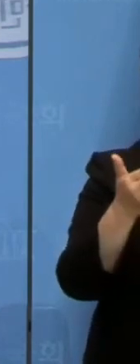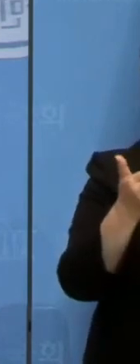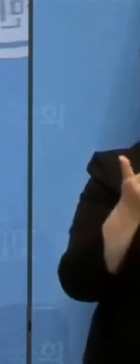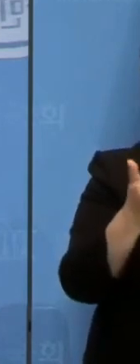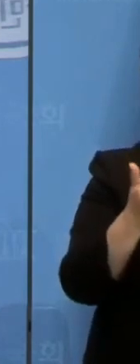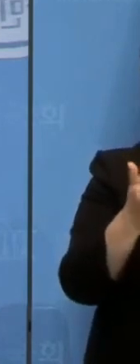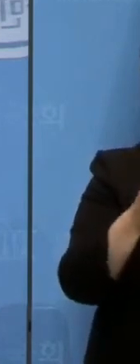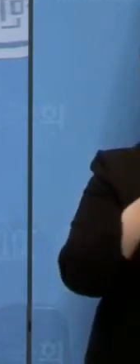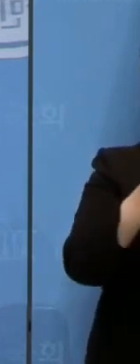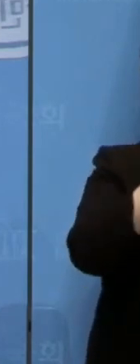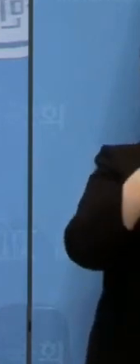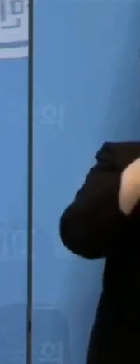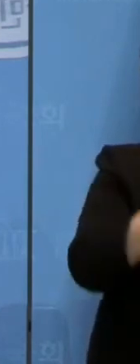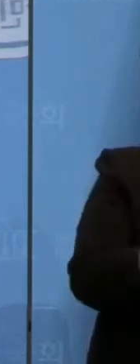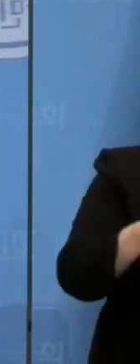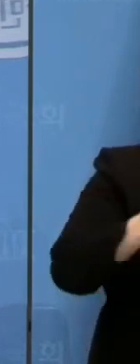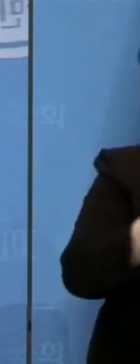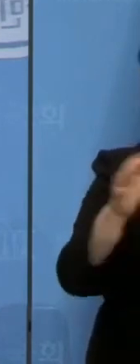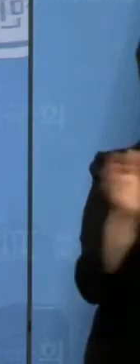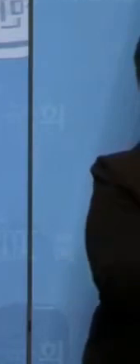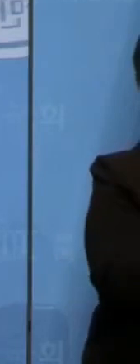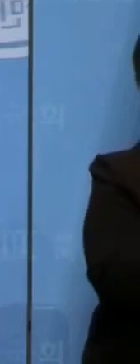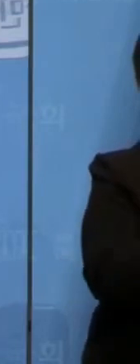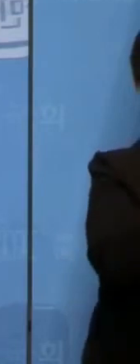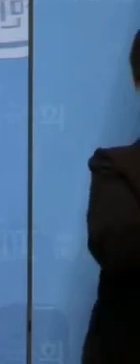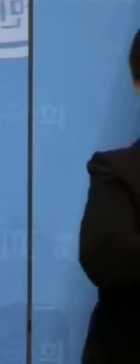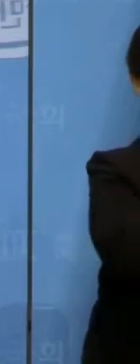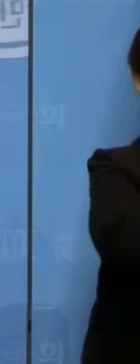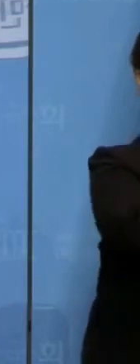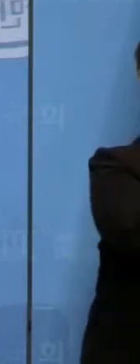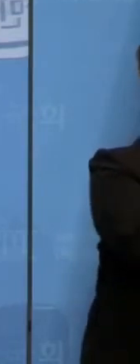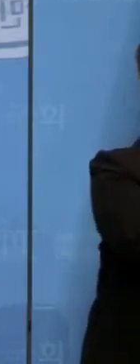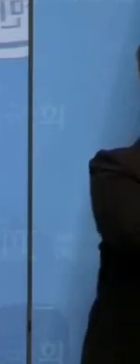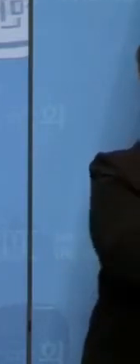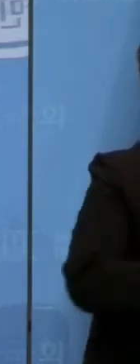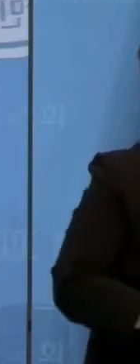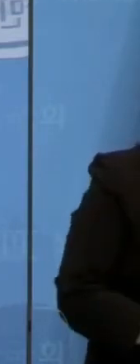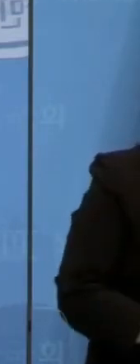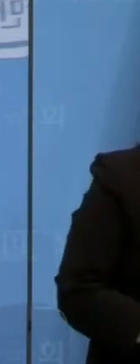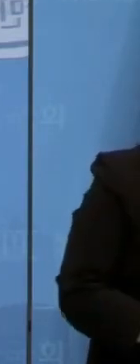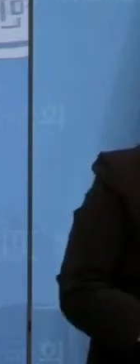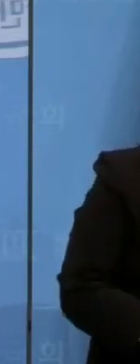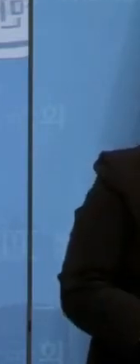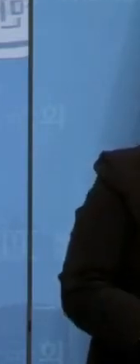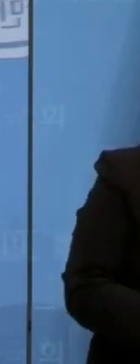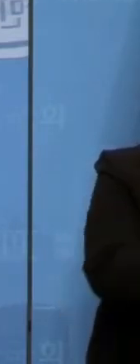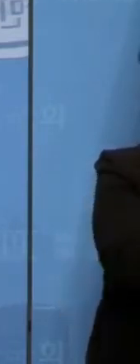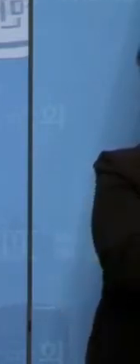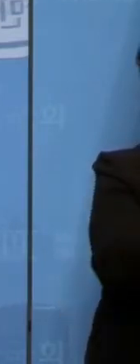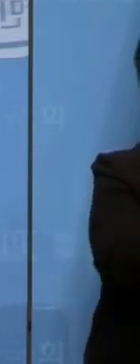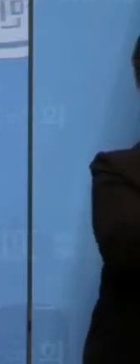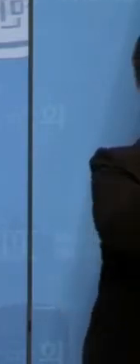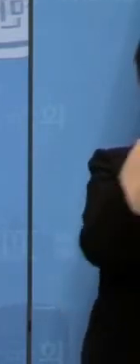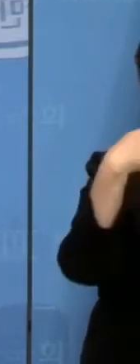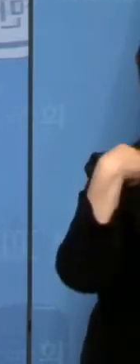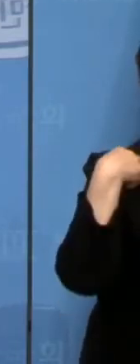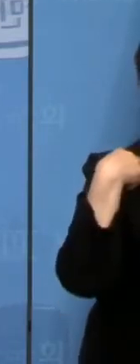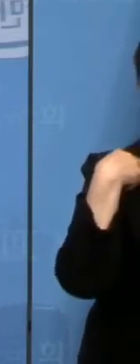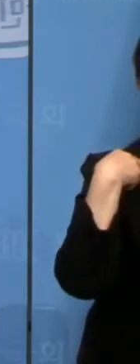미얀마에도 포스코가 군부와 협력하는 기업이라고 지적하고 있습니다. 미얀마의